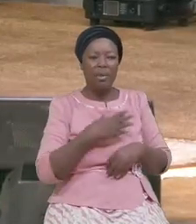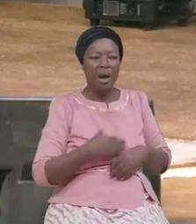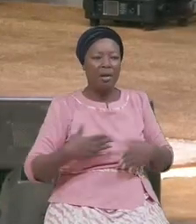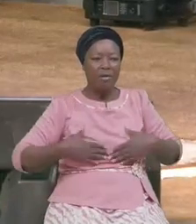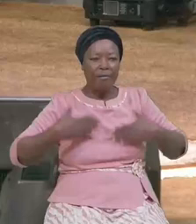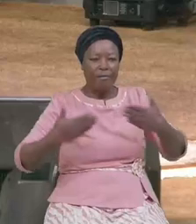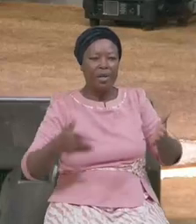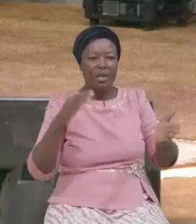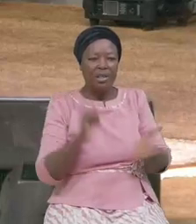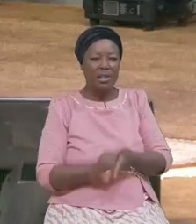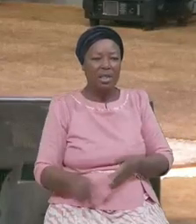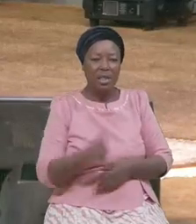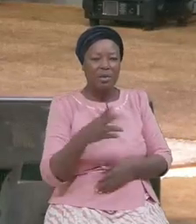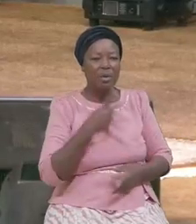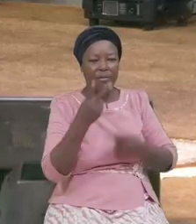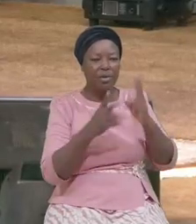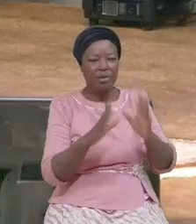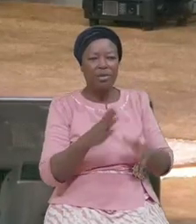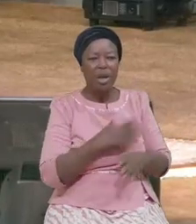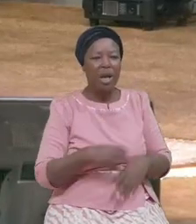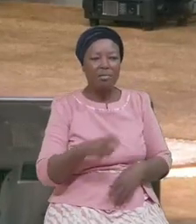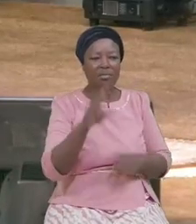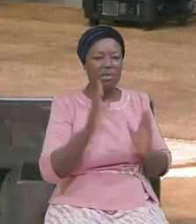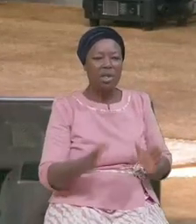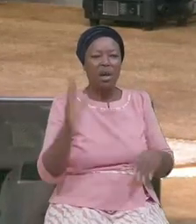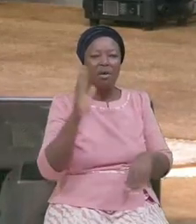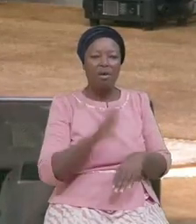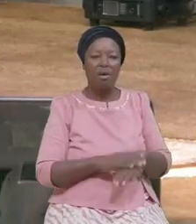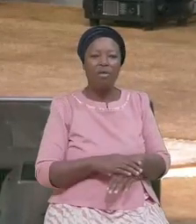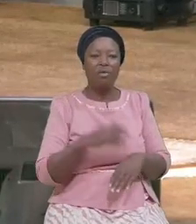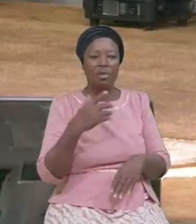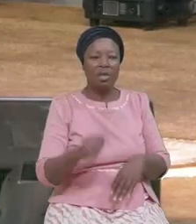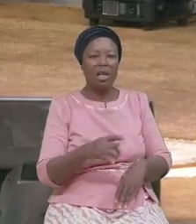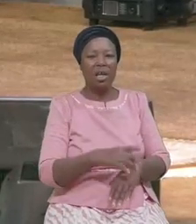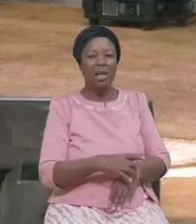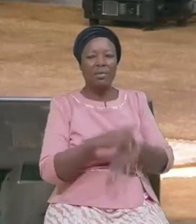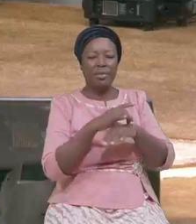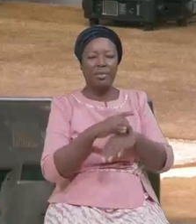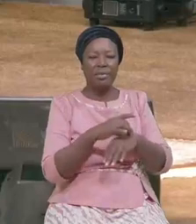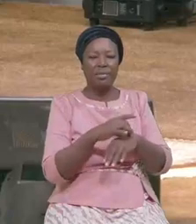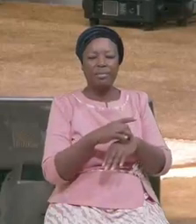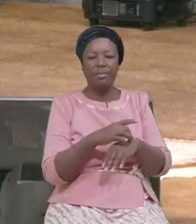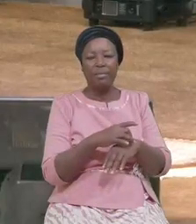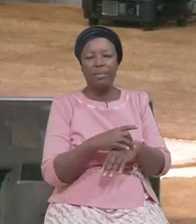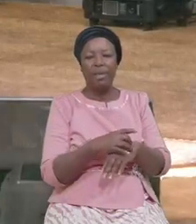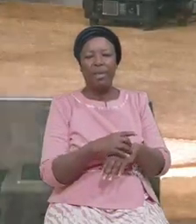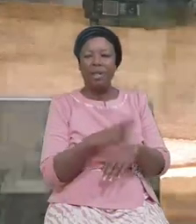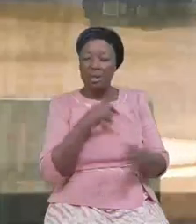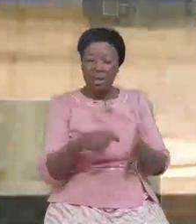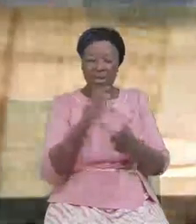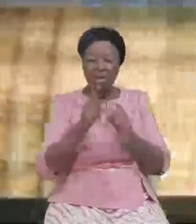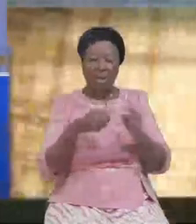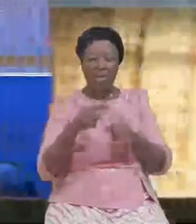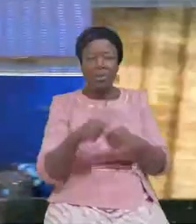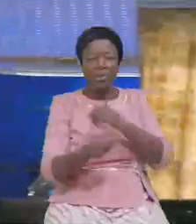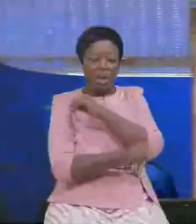Ils ont reconnu qu'ils étaient étrangers et voyageurs sur la terre. Cela parle d'Abraham, de Sarah. Et